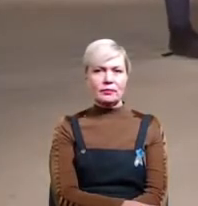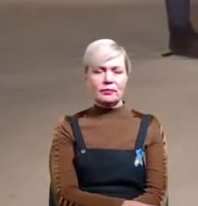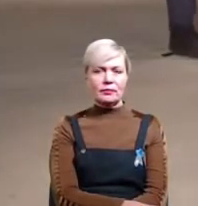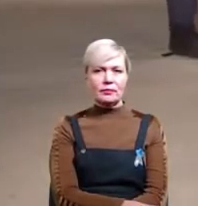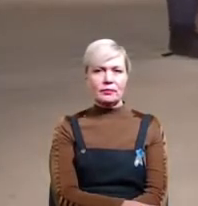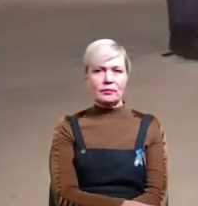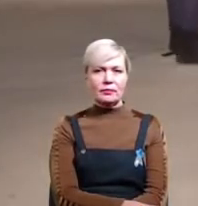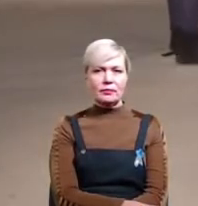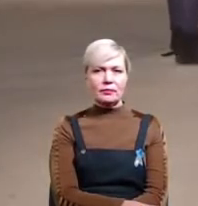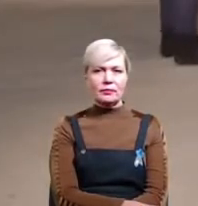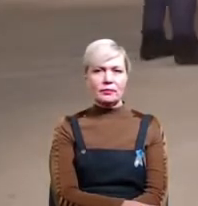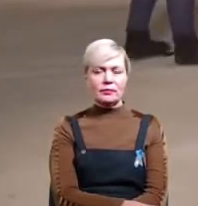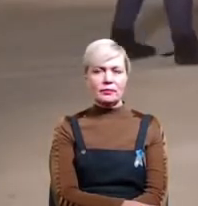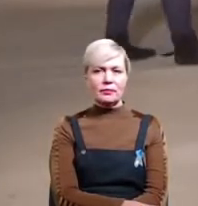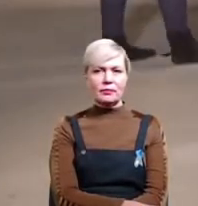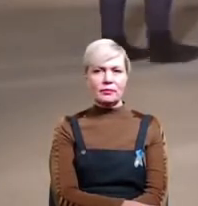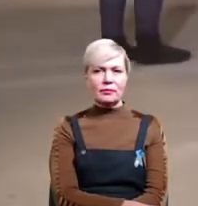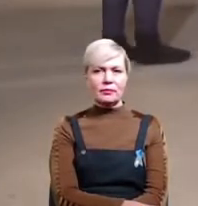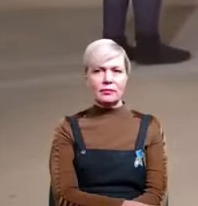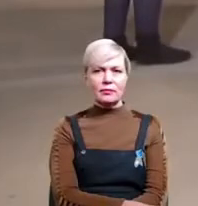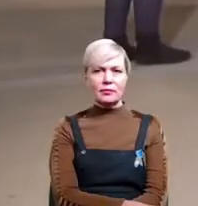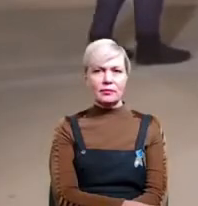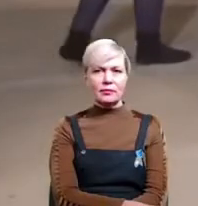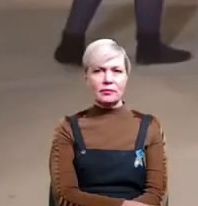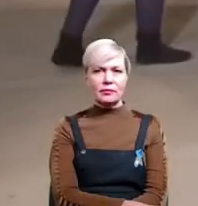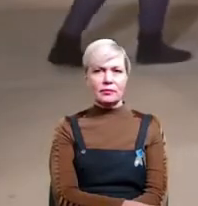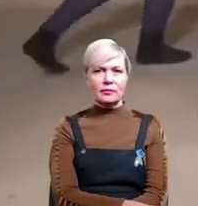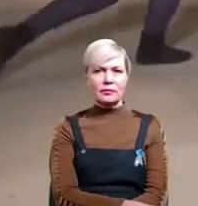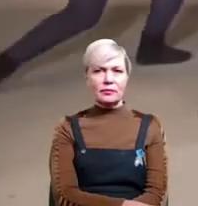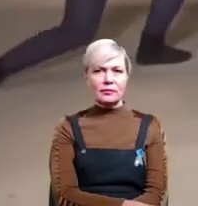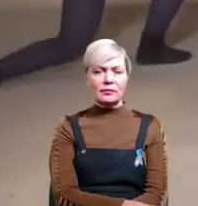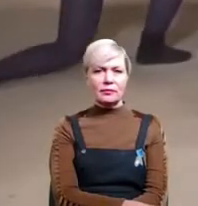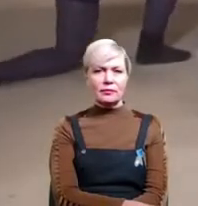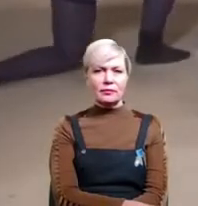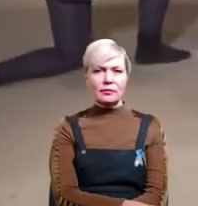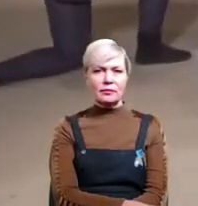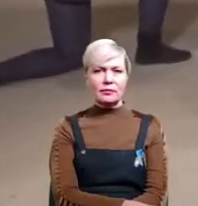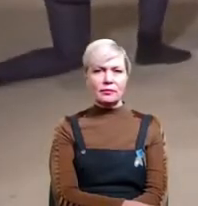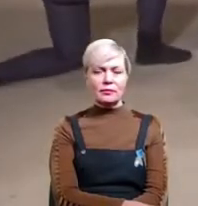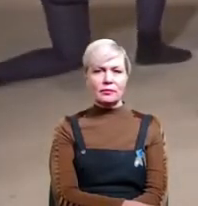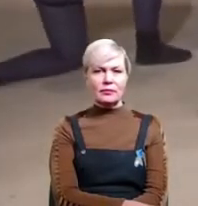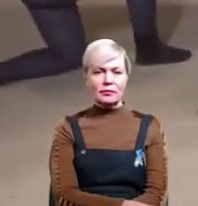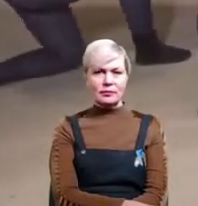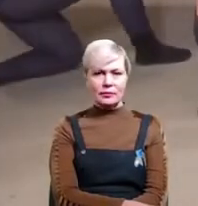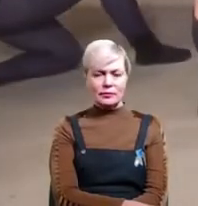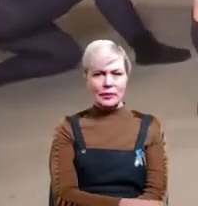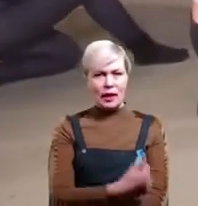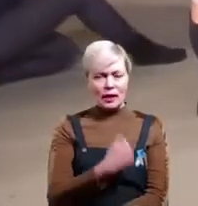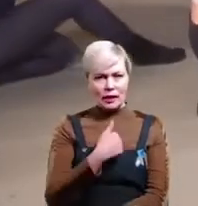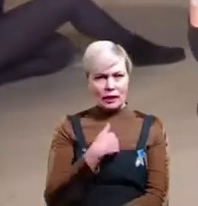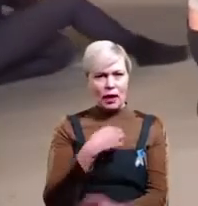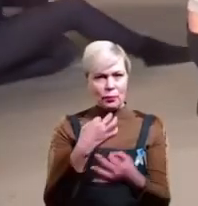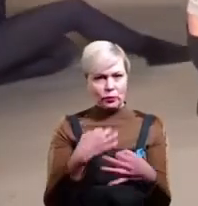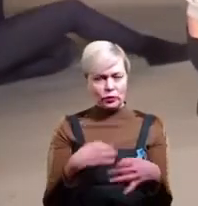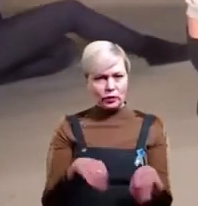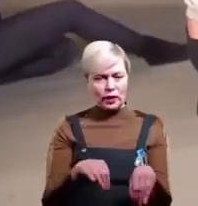ногах. Я опускаюсь на левое колено, раз. Сажусь назад, два, отпускай